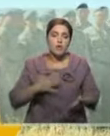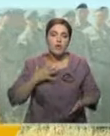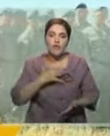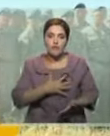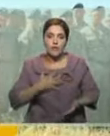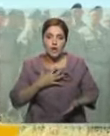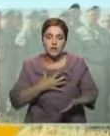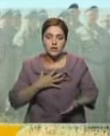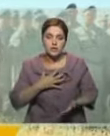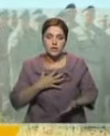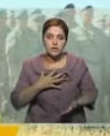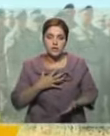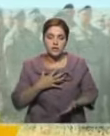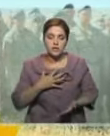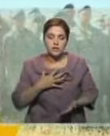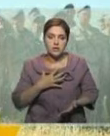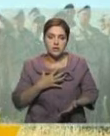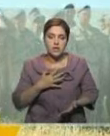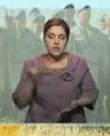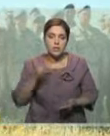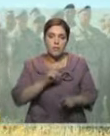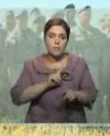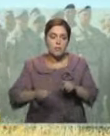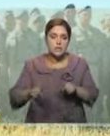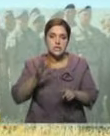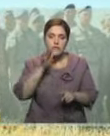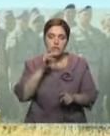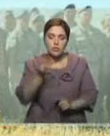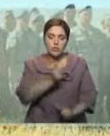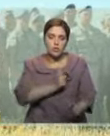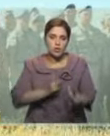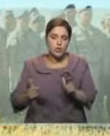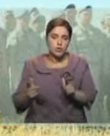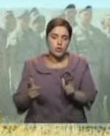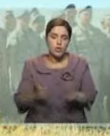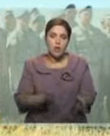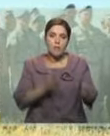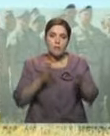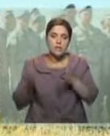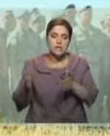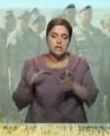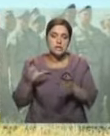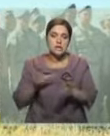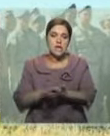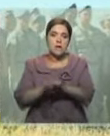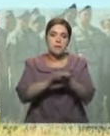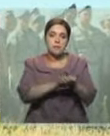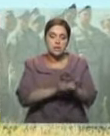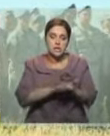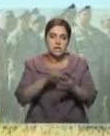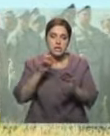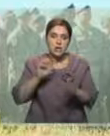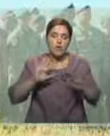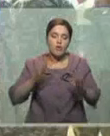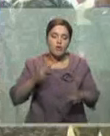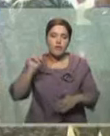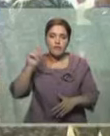отрабатываются вопросы в минимальное время, чтобы воинские части перешли с мирных рельсов на военные